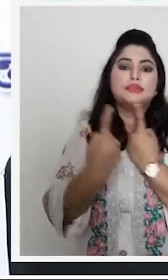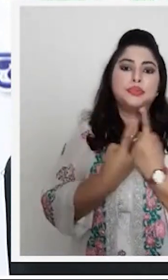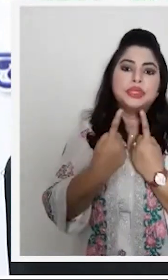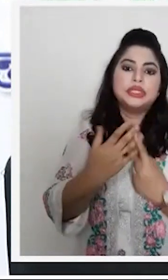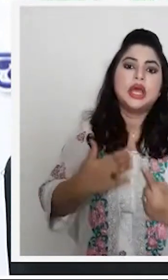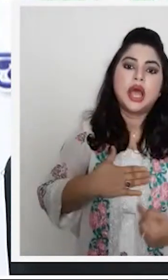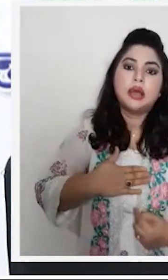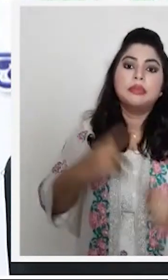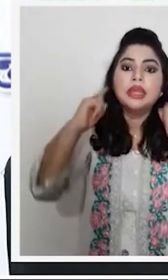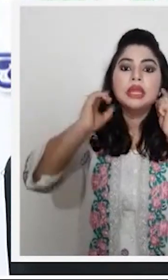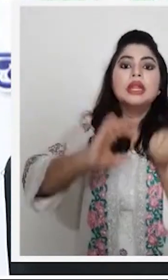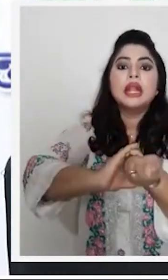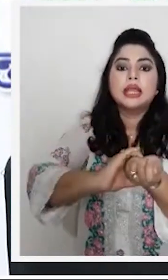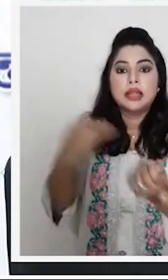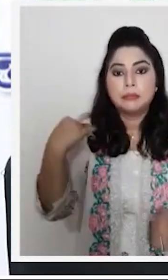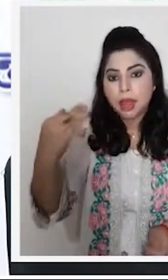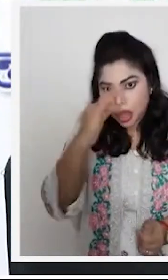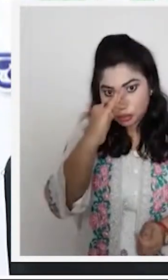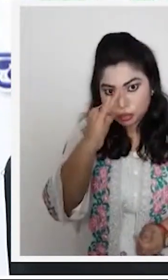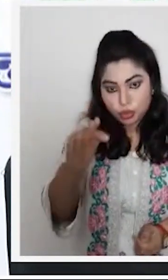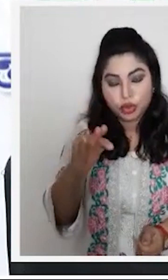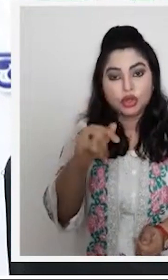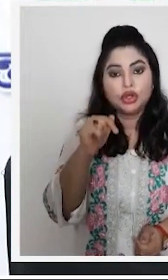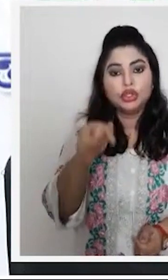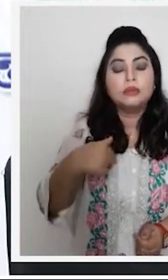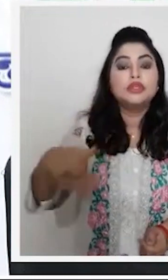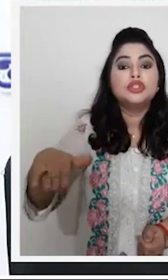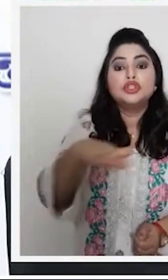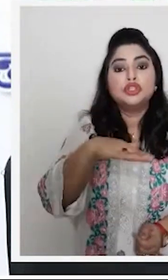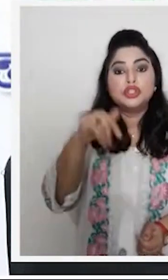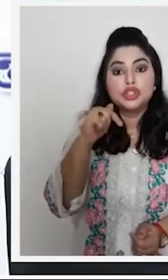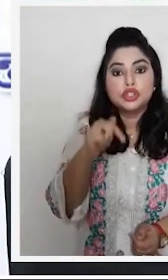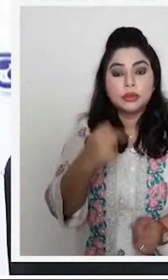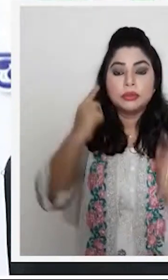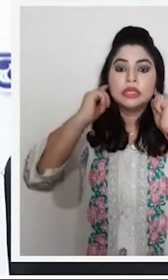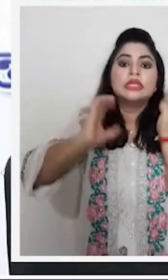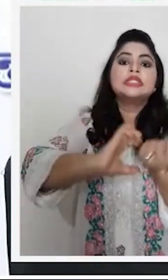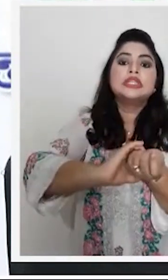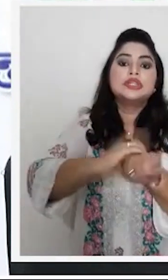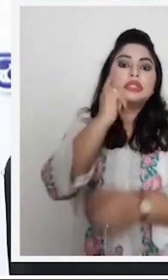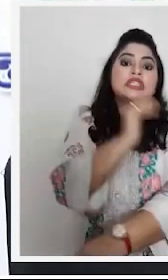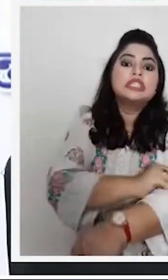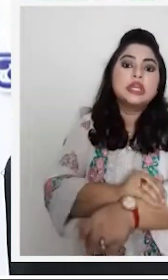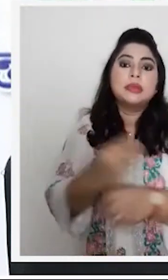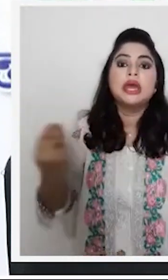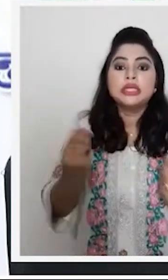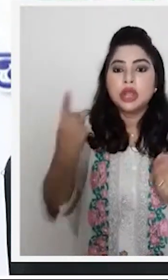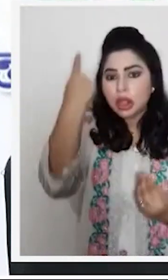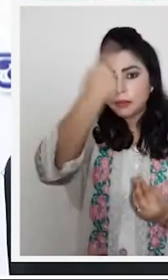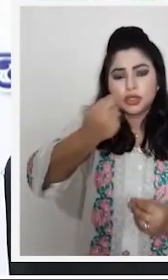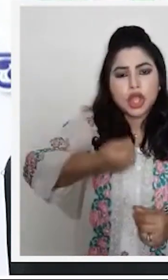হয়, যারা অপরাধী তাদেরকে গ্রেপ্তার করে বিচারের আওতায় নিয়ে আসা হয়। আমি চিকিৎসক ভাই বোনদের অনুরোধ জানাব যেন এই